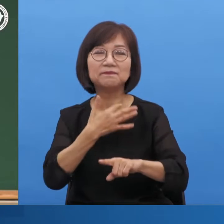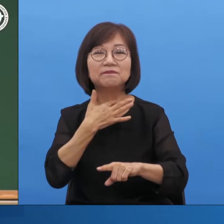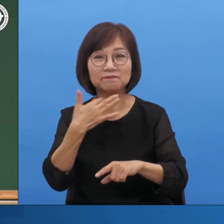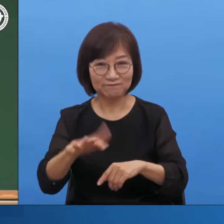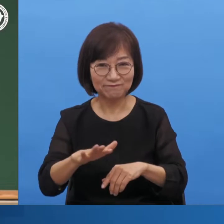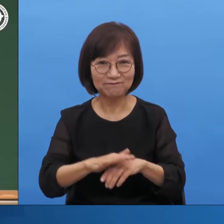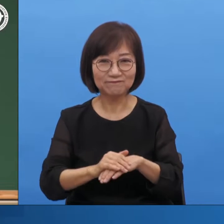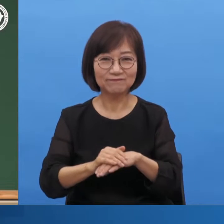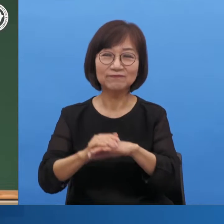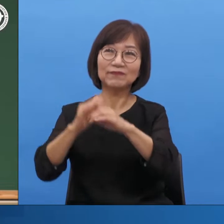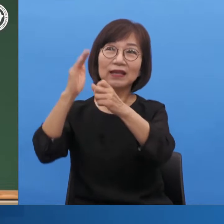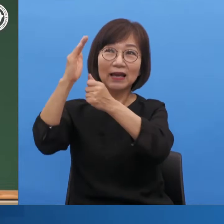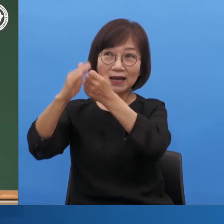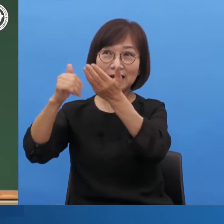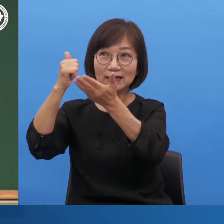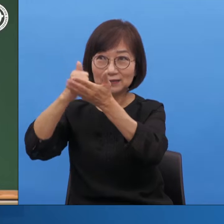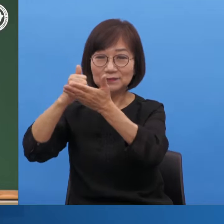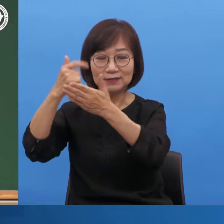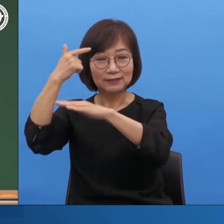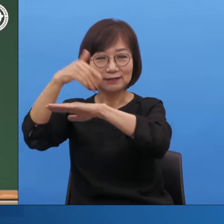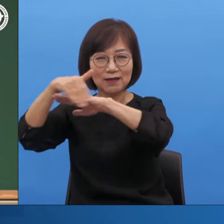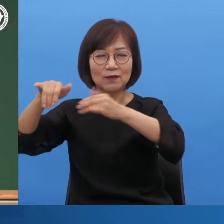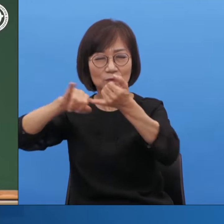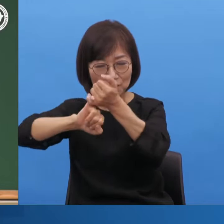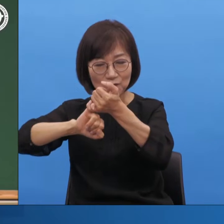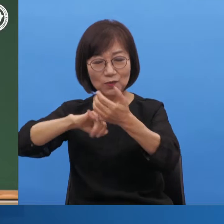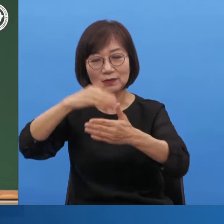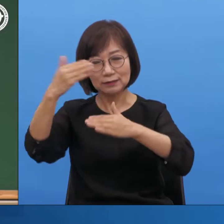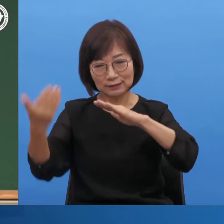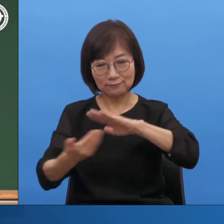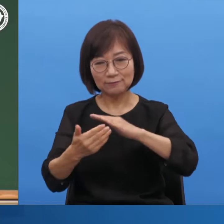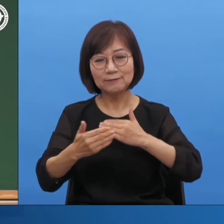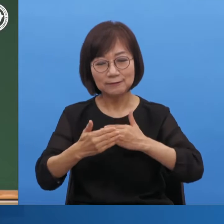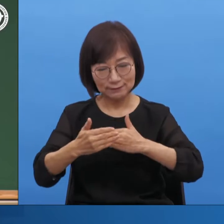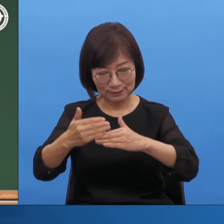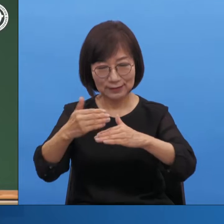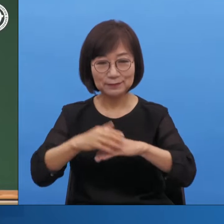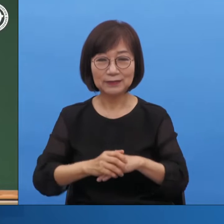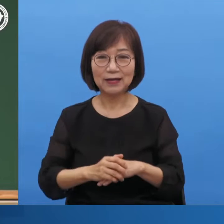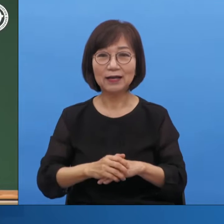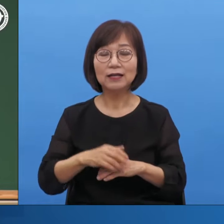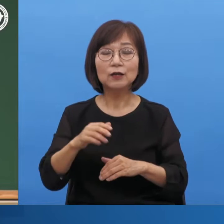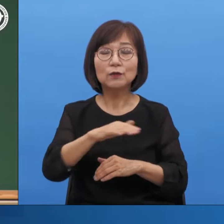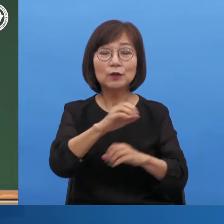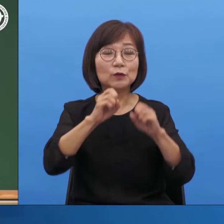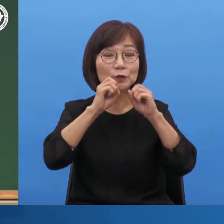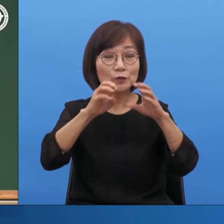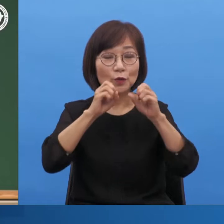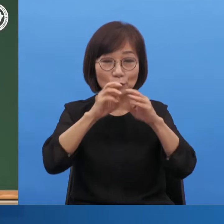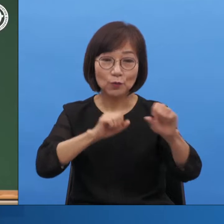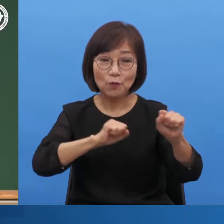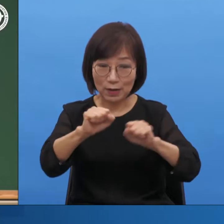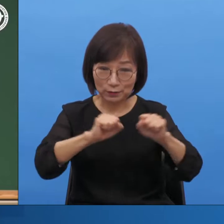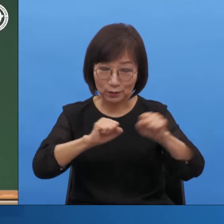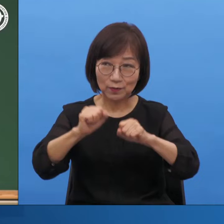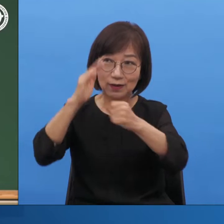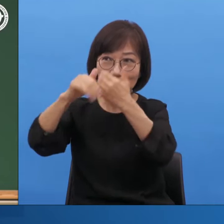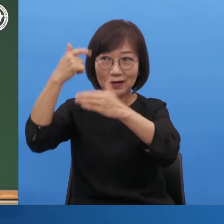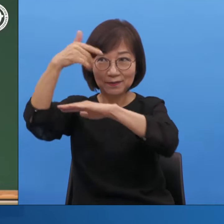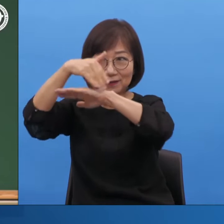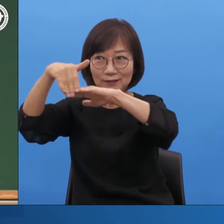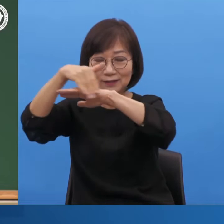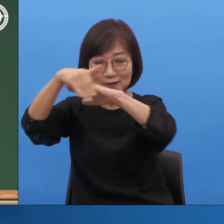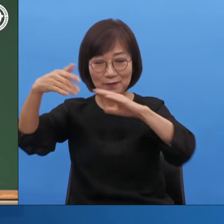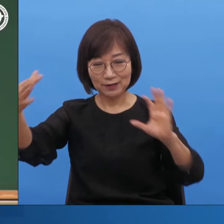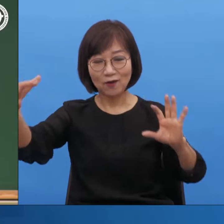하나님은 하나님 일을 해 가시는 가운데 있습니다. 우리 전도운동은 그 안에 있고 우리도 그 안에 있습니다. 이제